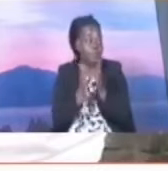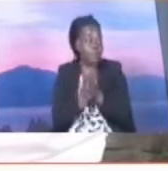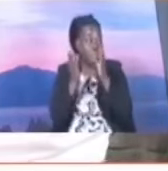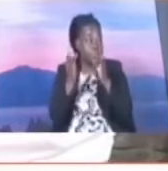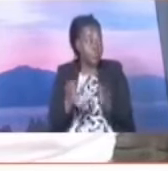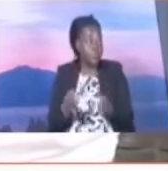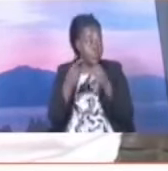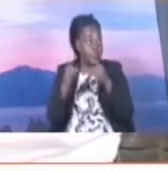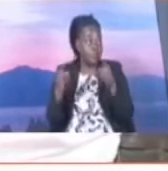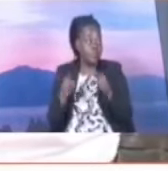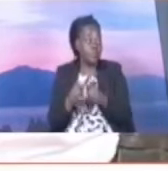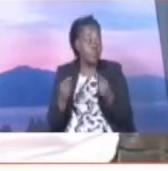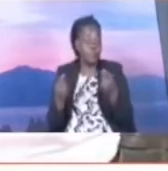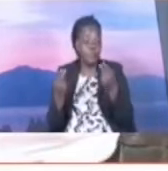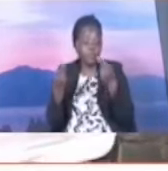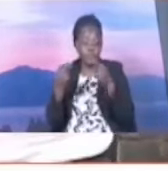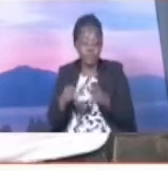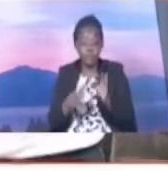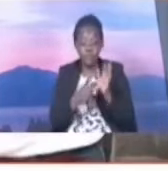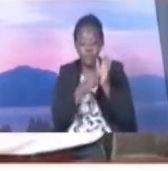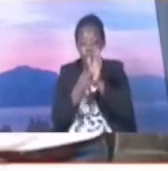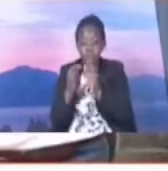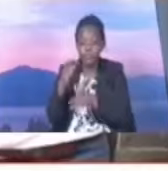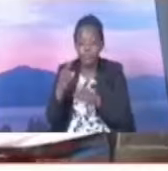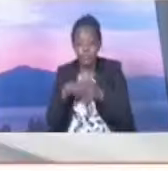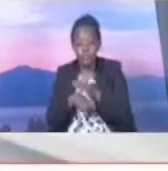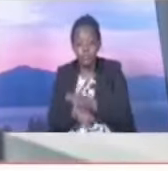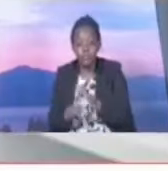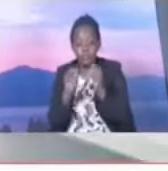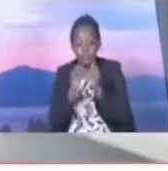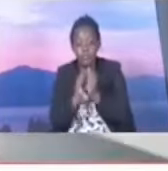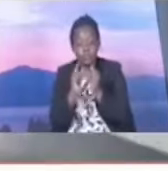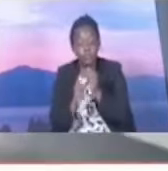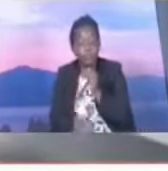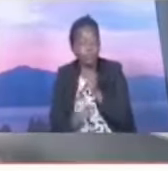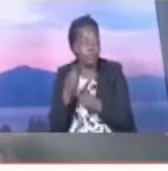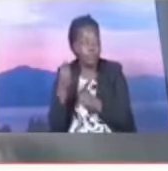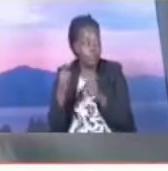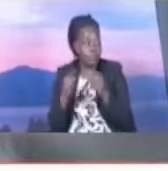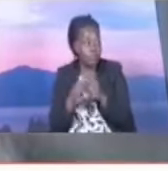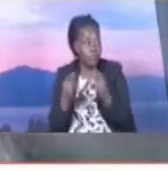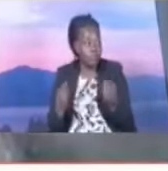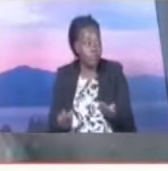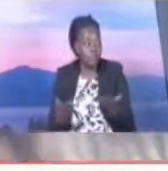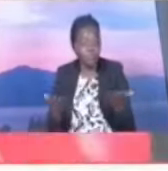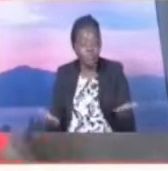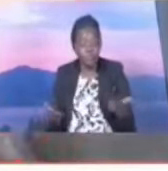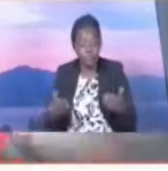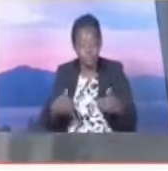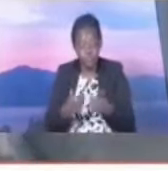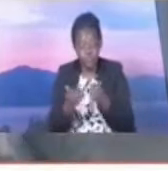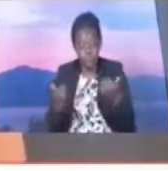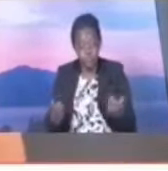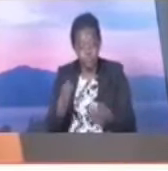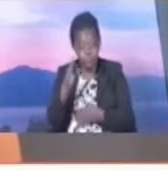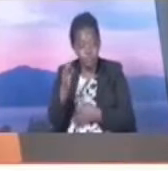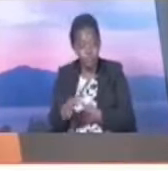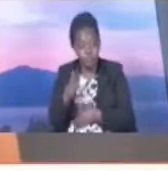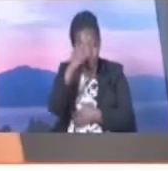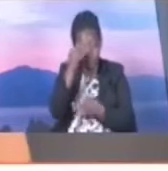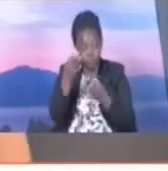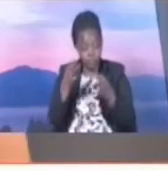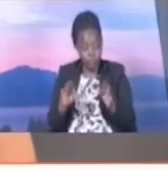eby'enjawulo ebigenda okubeera mu mwoleso guno ng'okuyingira kwa 15,000 gwokka, abate 13,000 songa okusoma kwa bwereere. Era